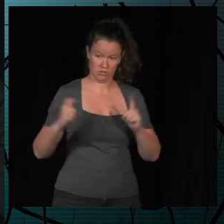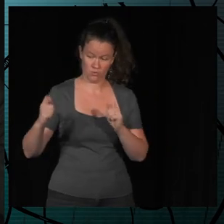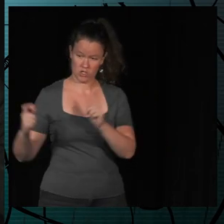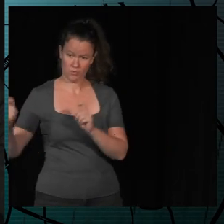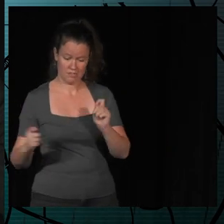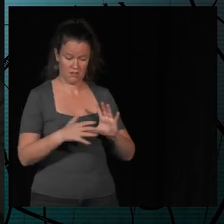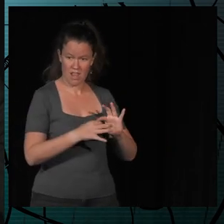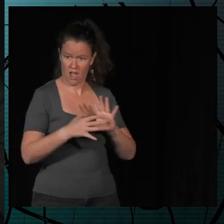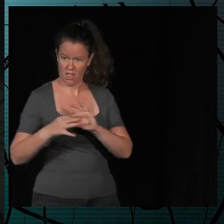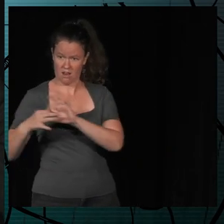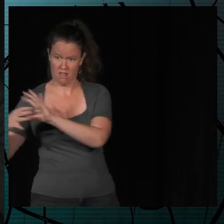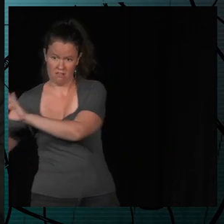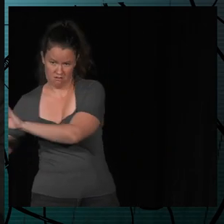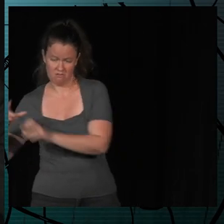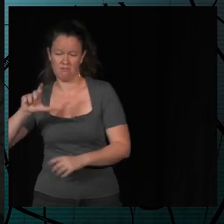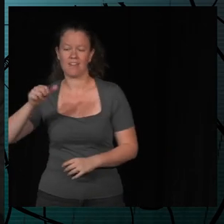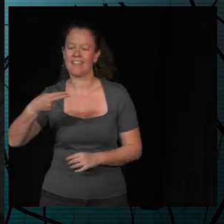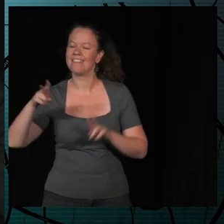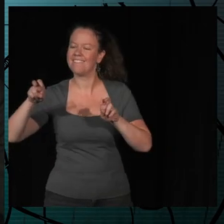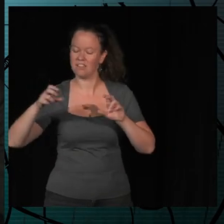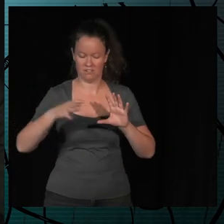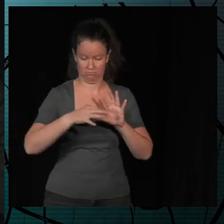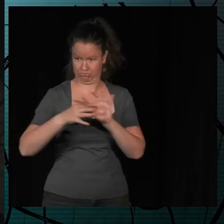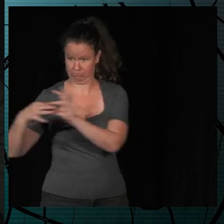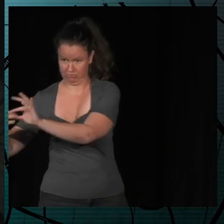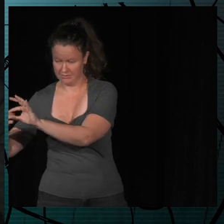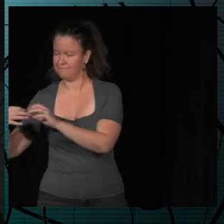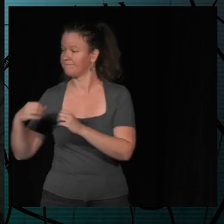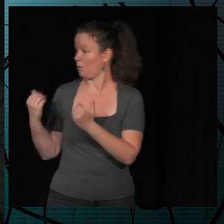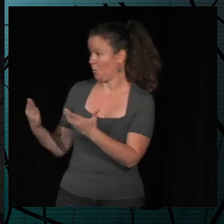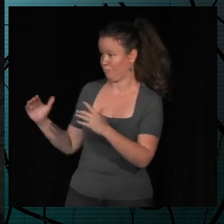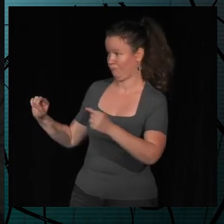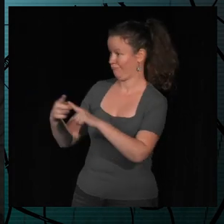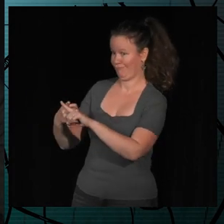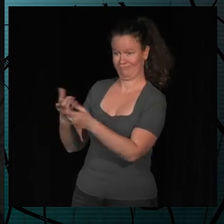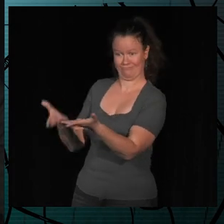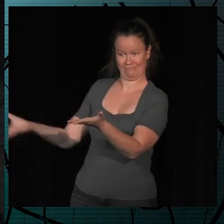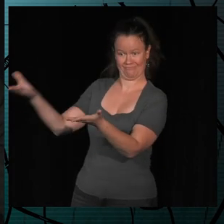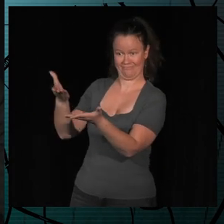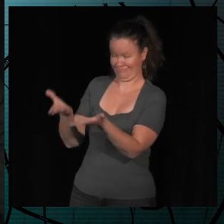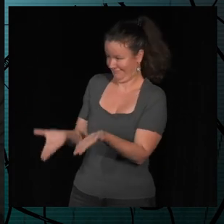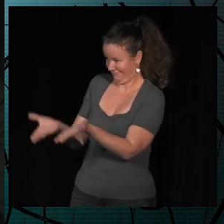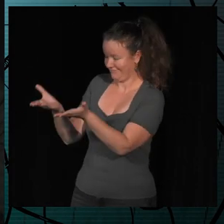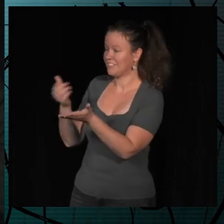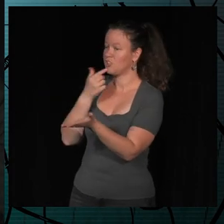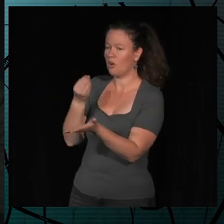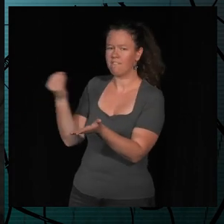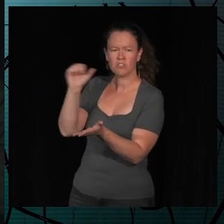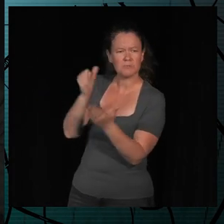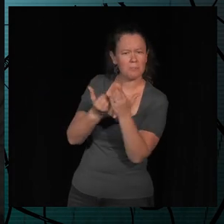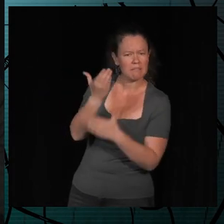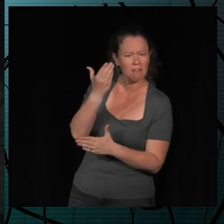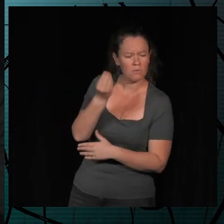les deux viennent jouer ensemble au club le mercredi après-midi ou le samedi matin je sais pas si ça se fait en bibliothèque